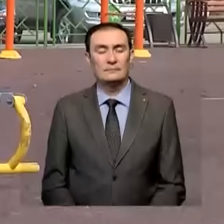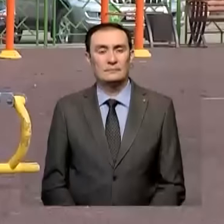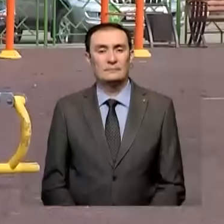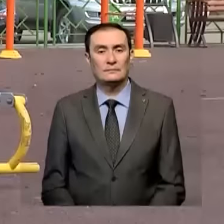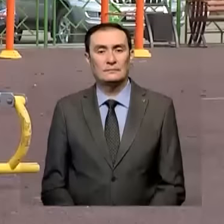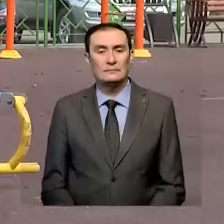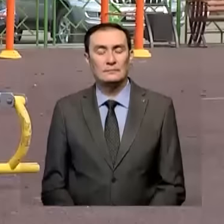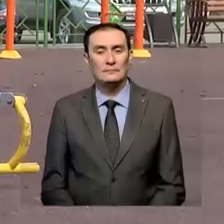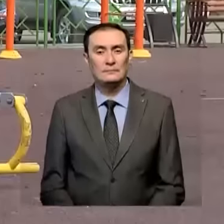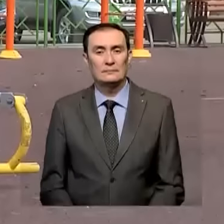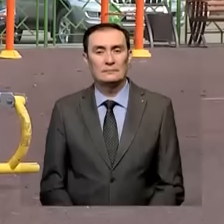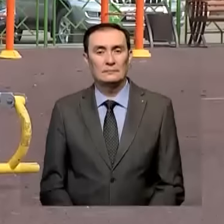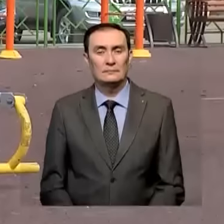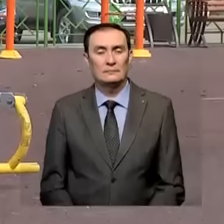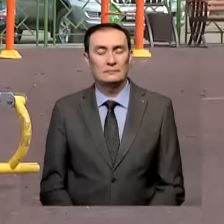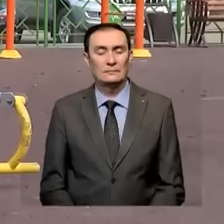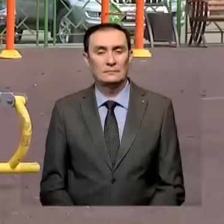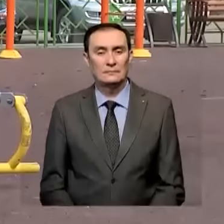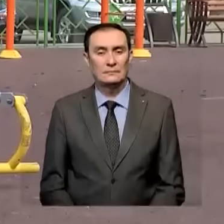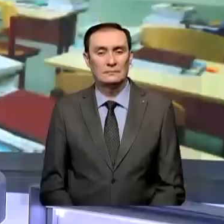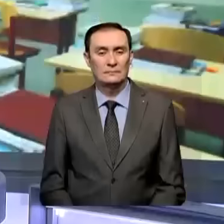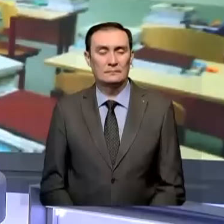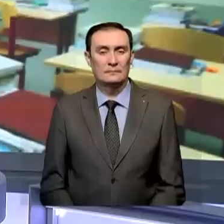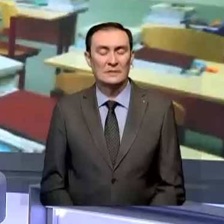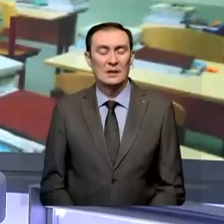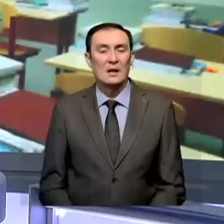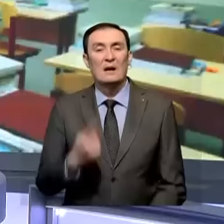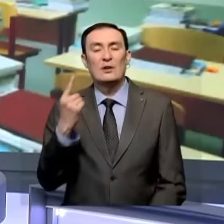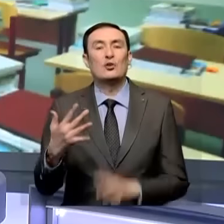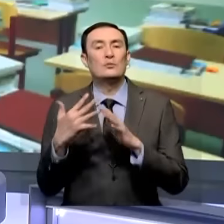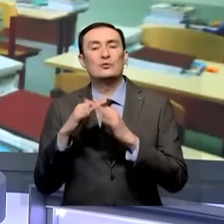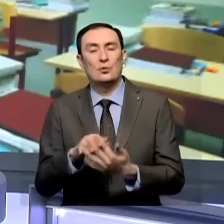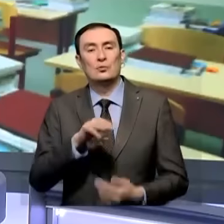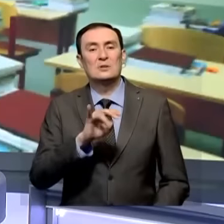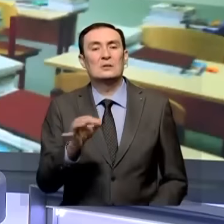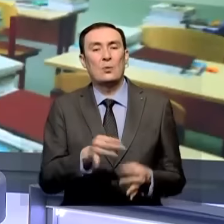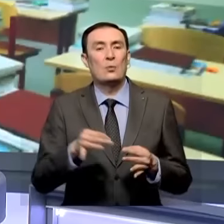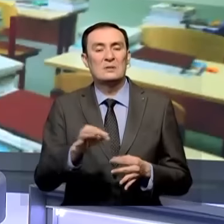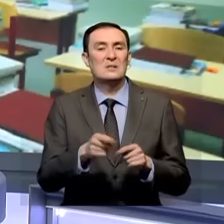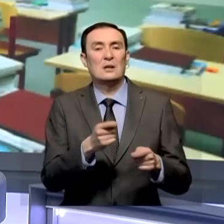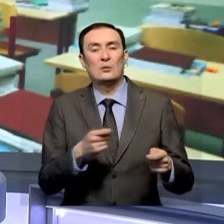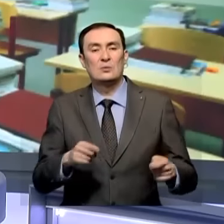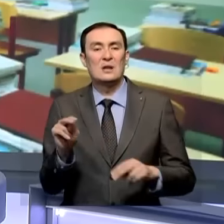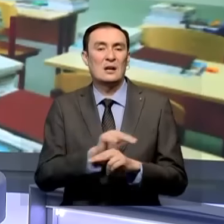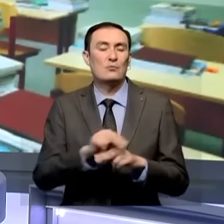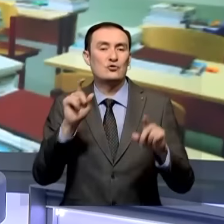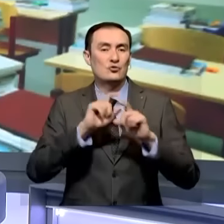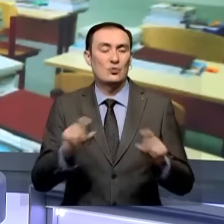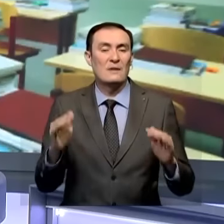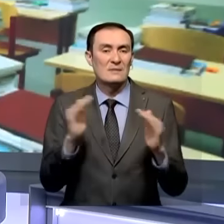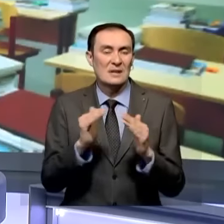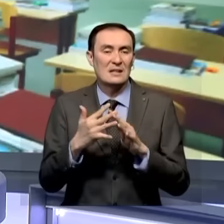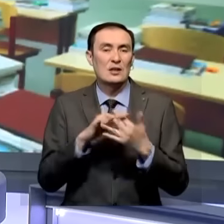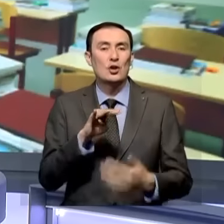Уздыкбаев, Жезказган, 24KZ. В одном из сел Туркестанской области затянулся капитальный ремонт школы. Здание в